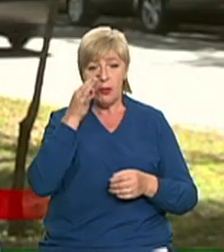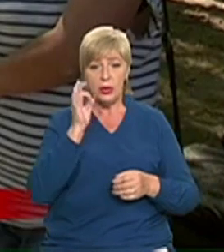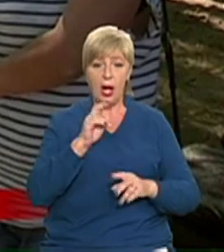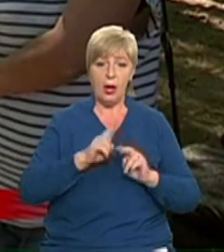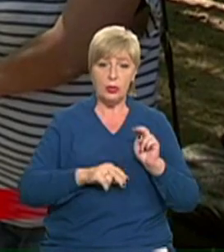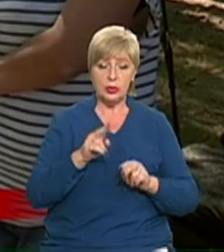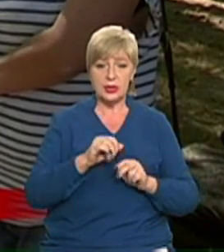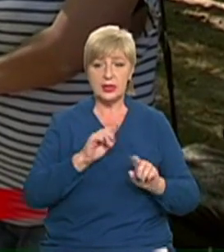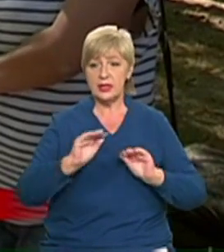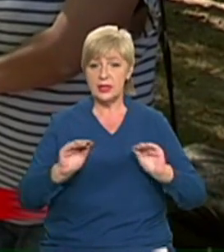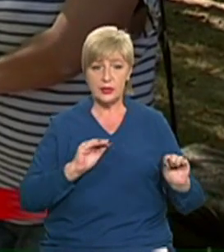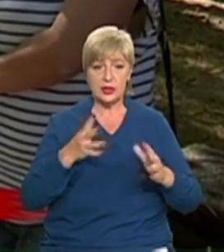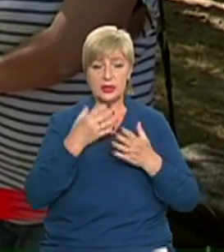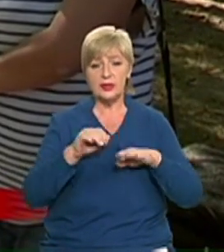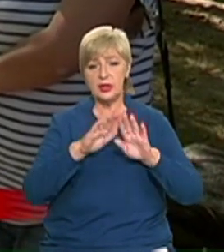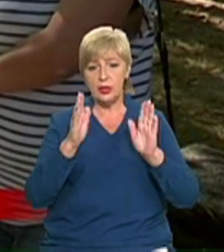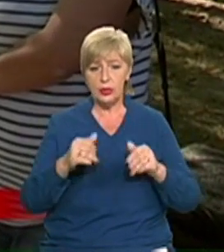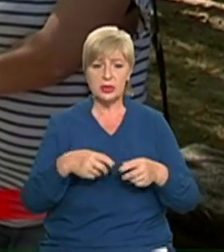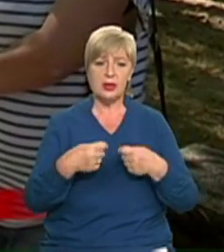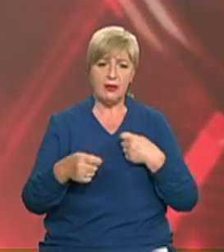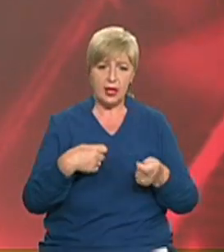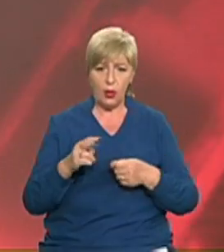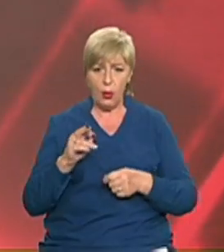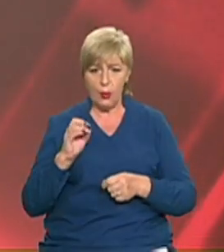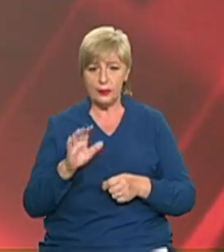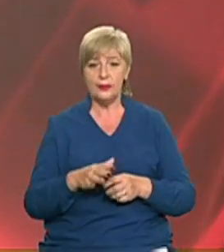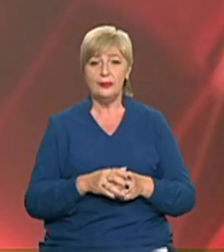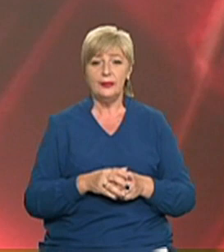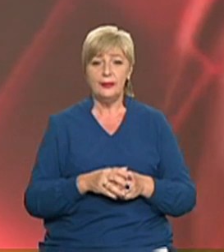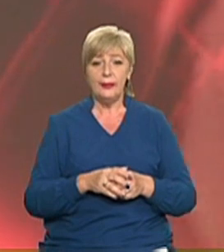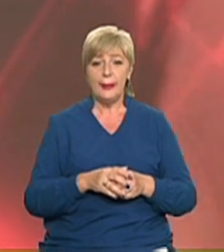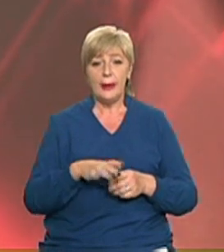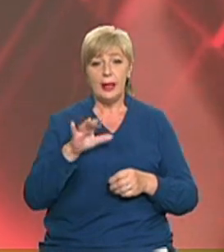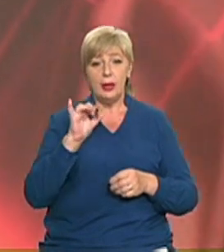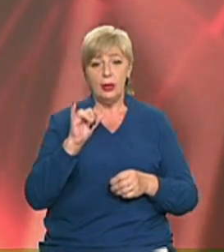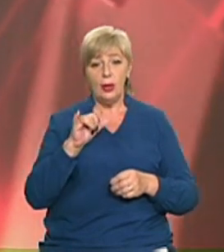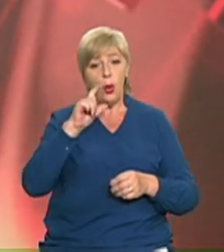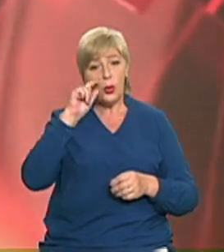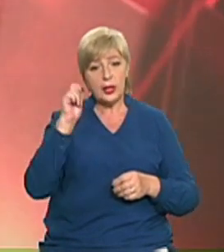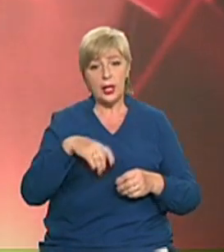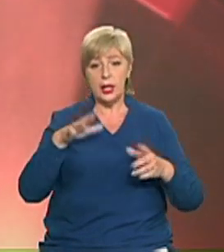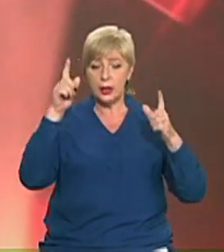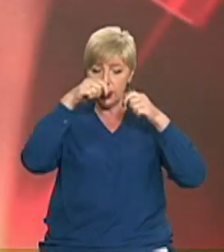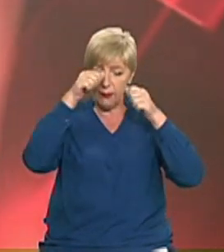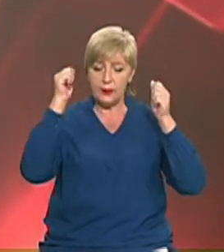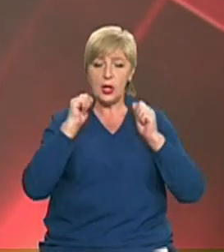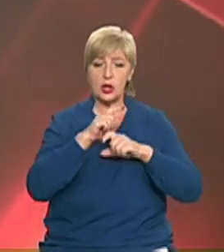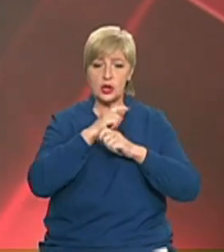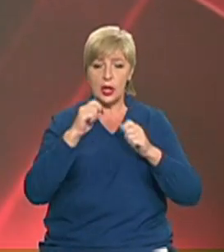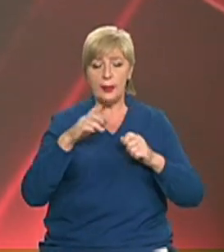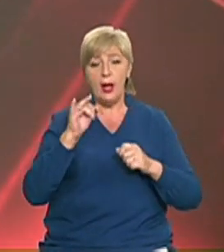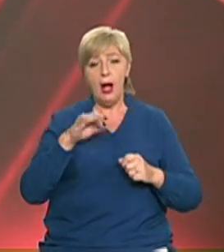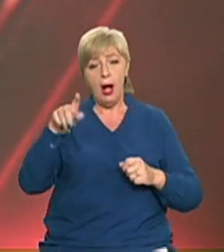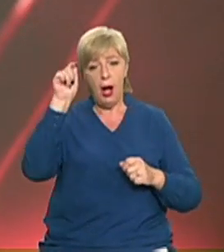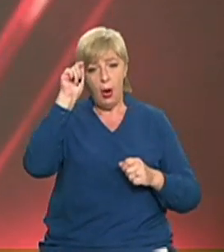размещение своих киосков, ларьков. Українки в хіджабах, а українці в